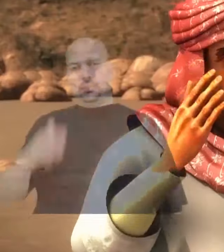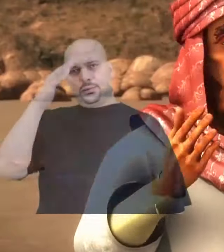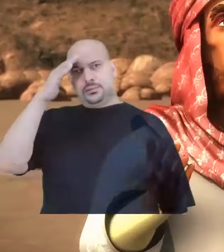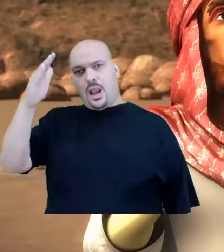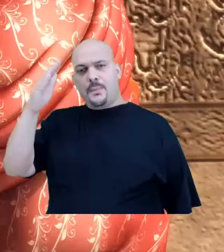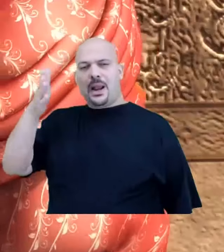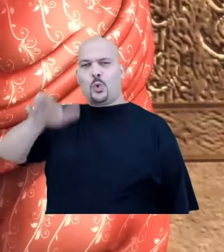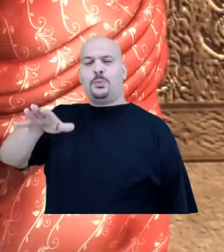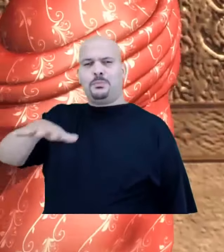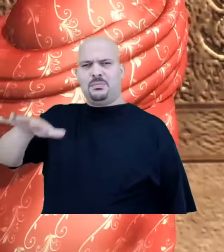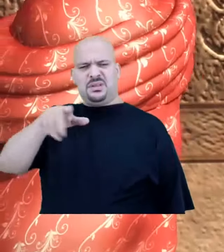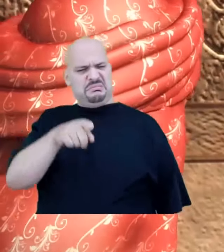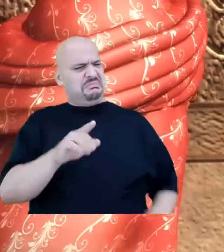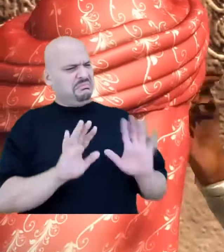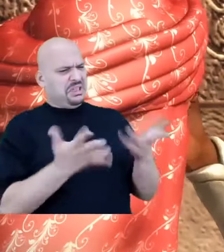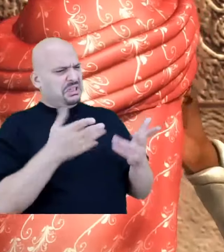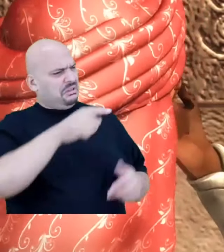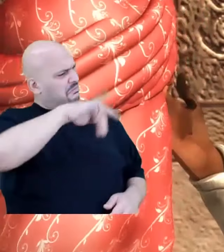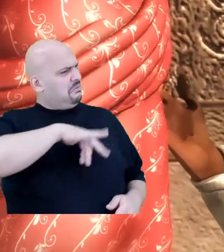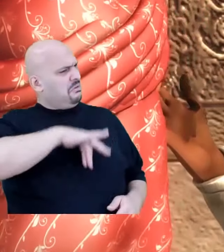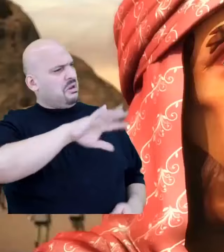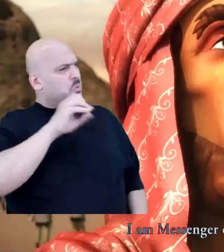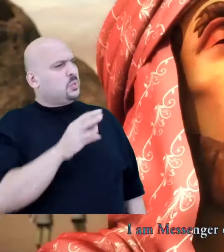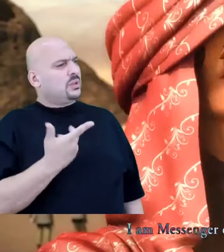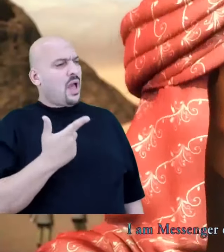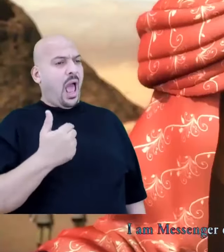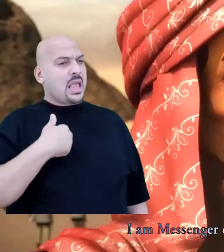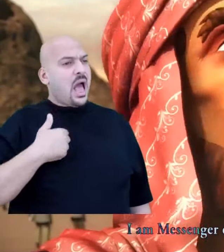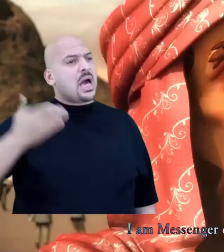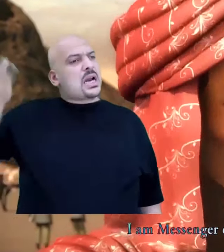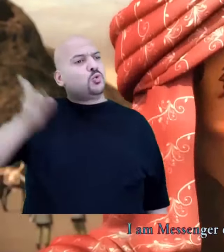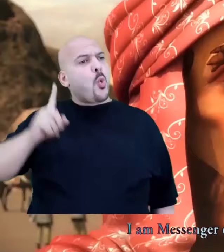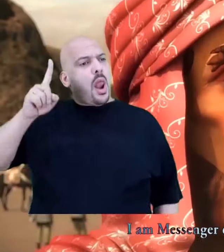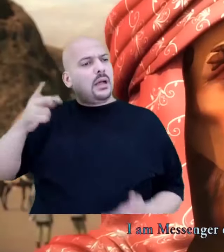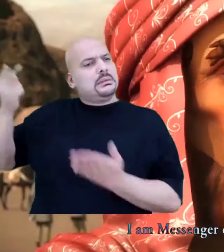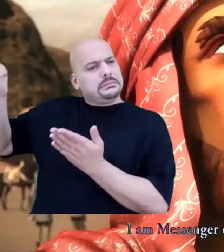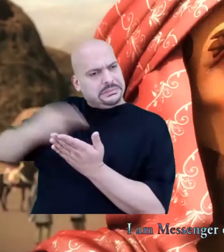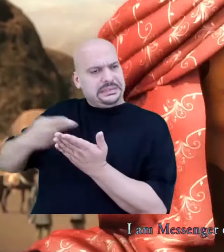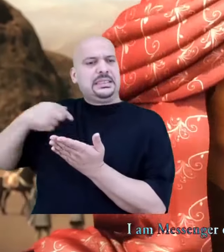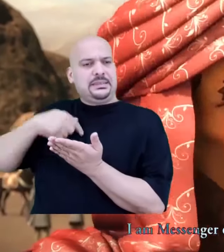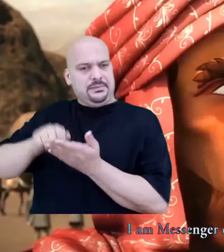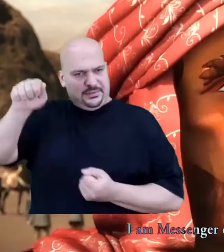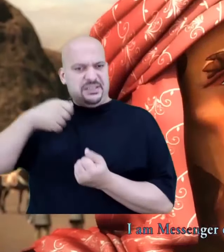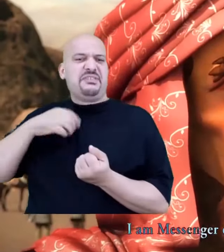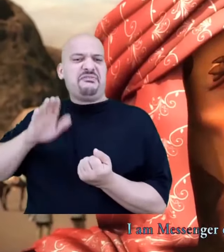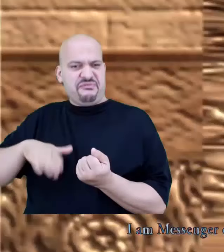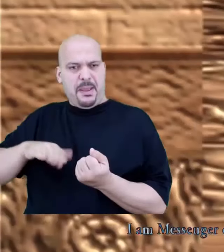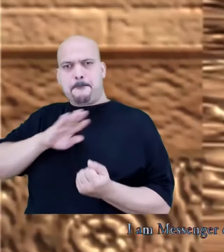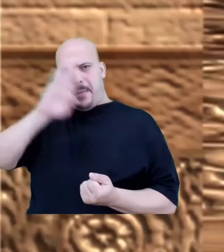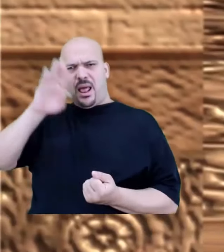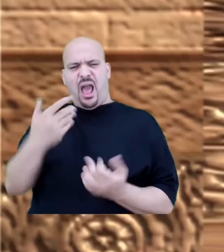السلام عليكم. من أنت وماذا تريد؟ أنا رسول رسول الله، معي رسالة إلى